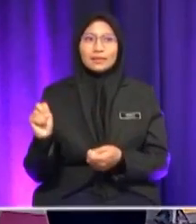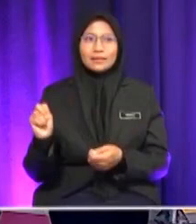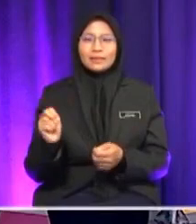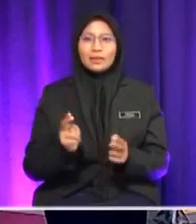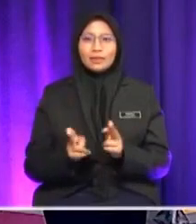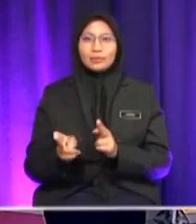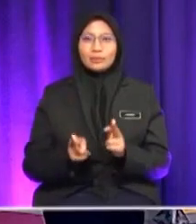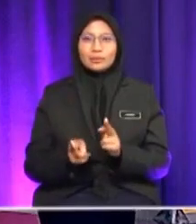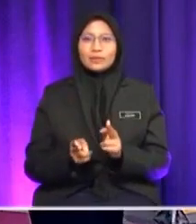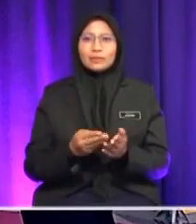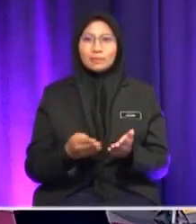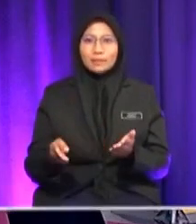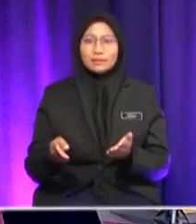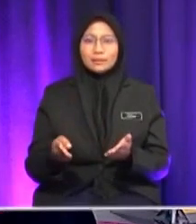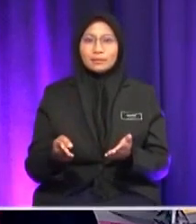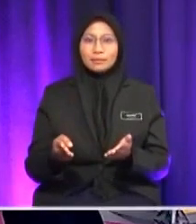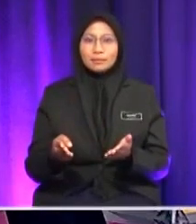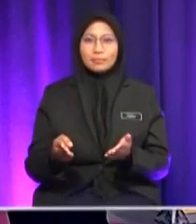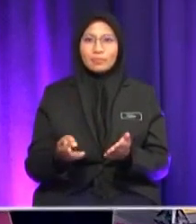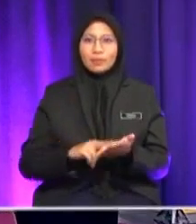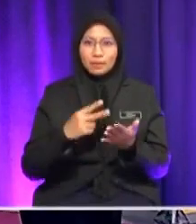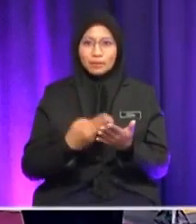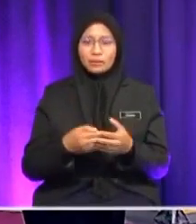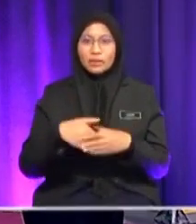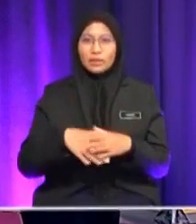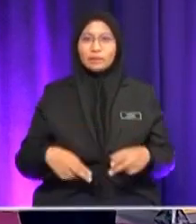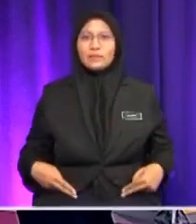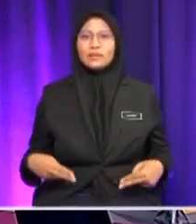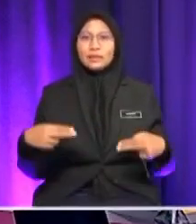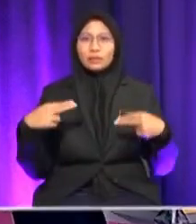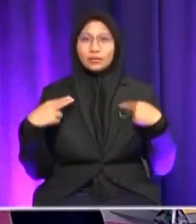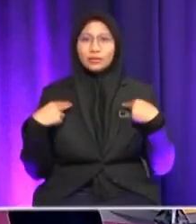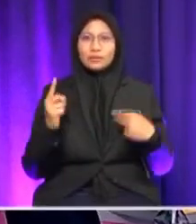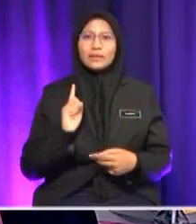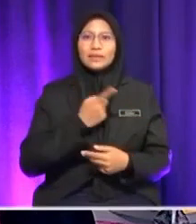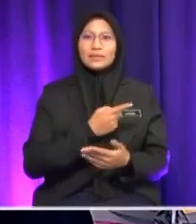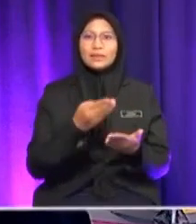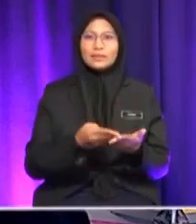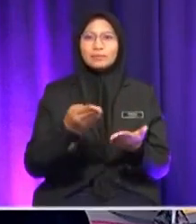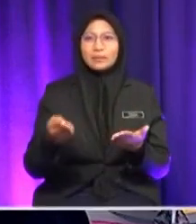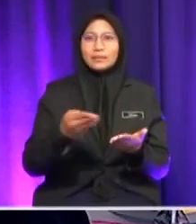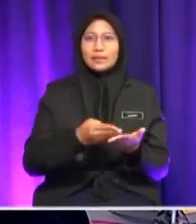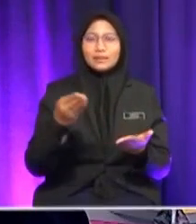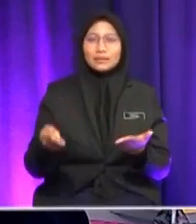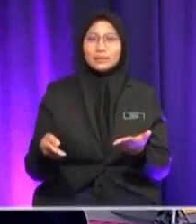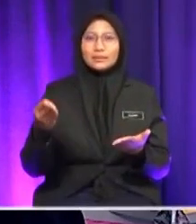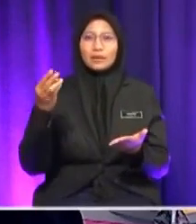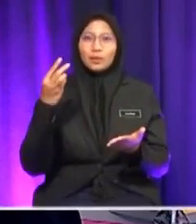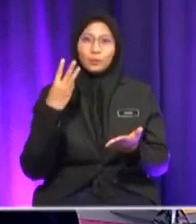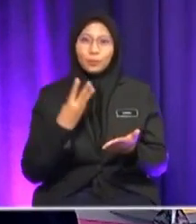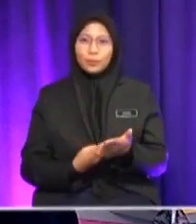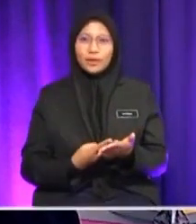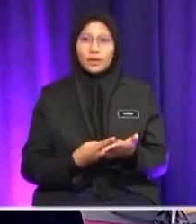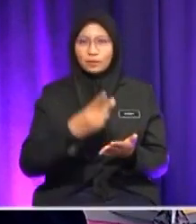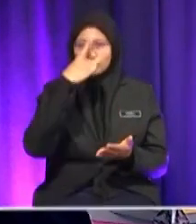Pengurusan perbelanjaan merujuk kepada dalam kehidupan setiap individu membelanjakan sejumlah wang untuk